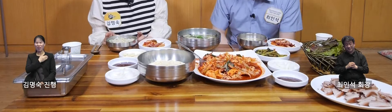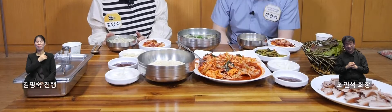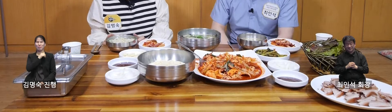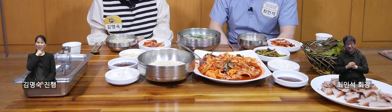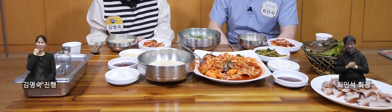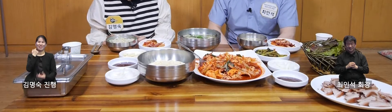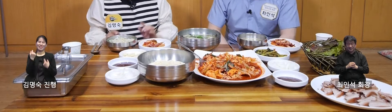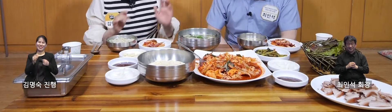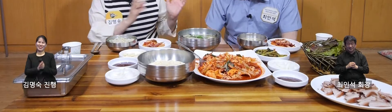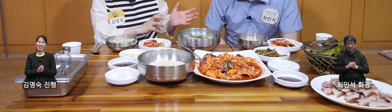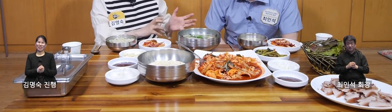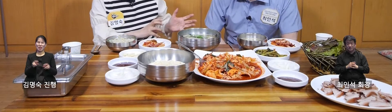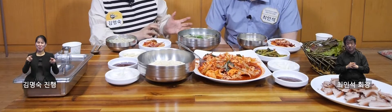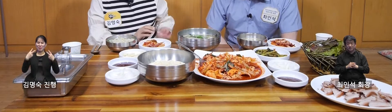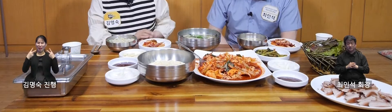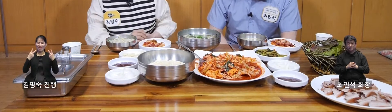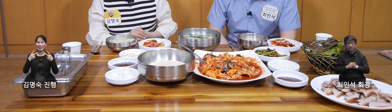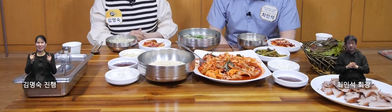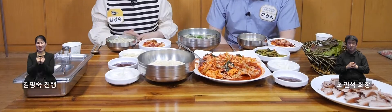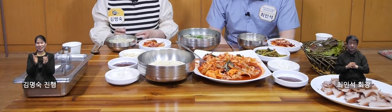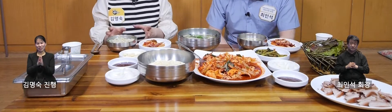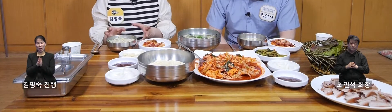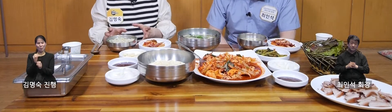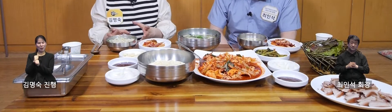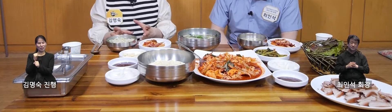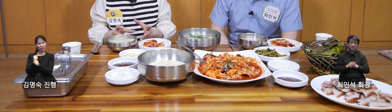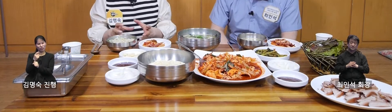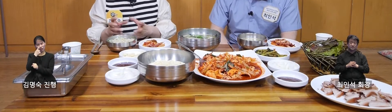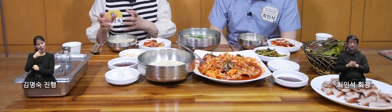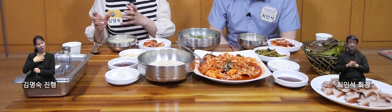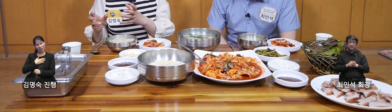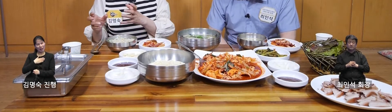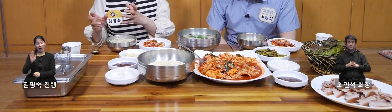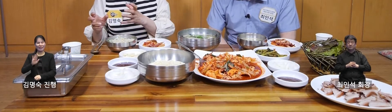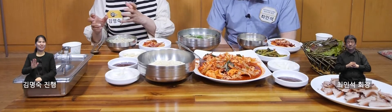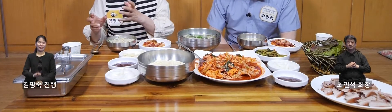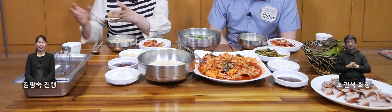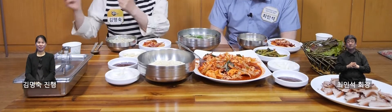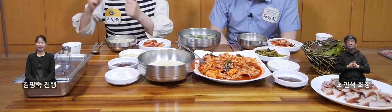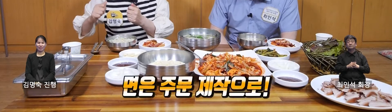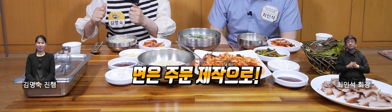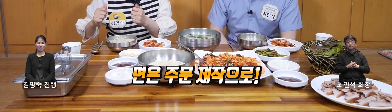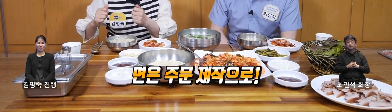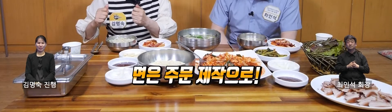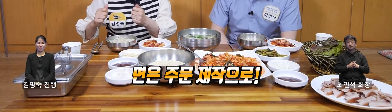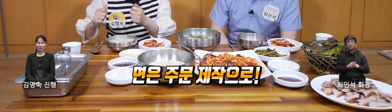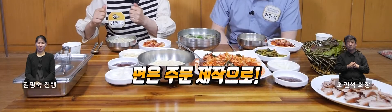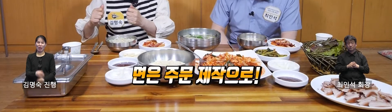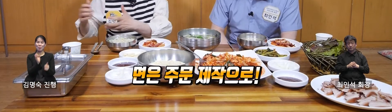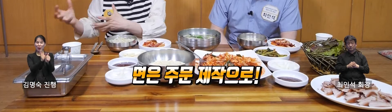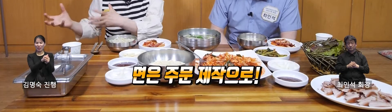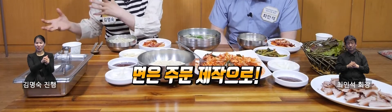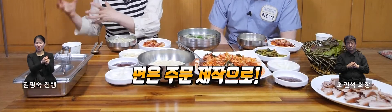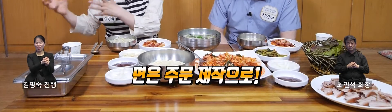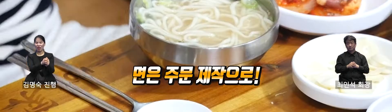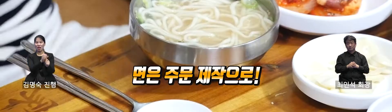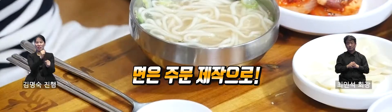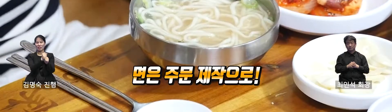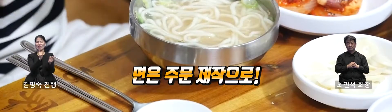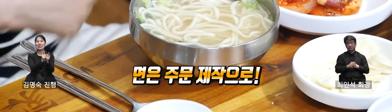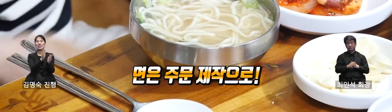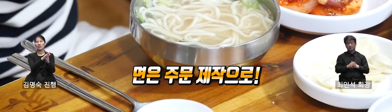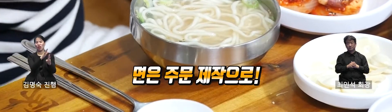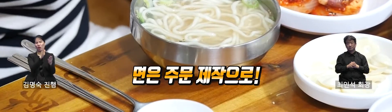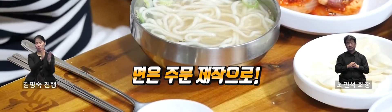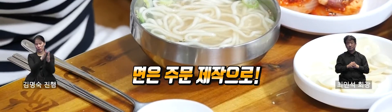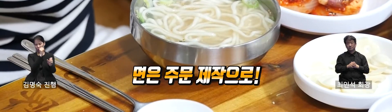근데 이 면을 여기서 직접 뽑으시는 줄 알았더니 네. 그러니까 좀 제작 주문 예, 이렇게 해서